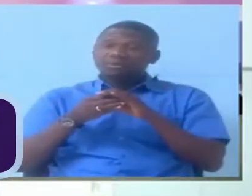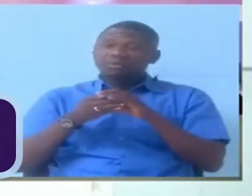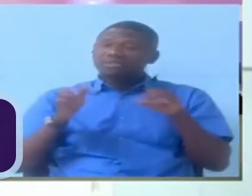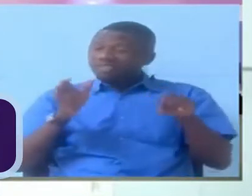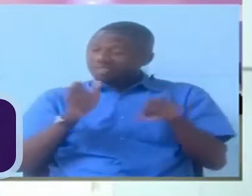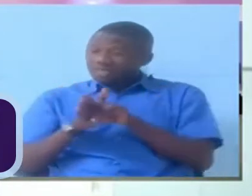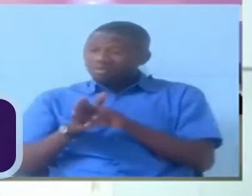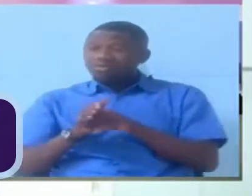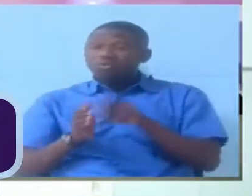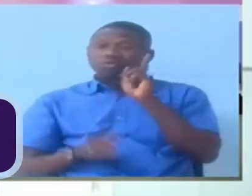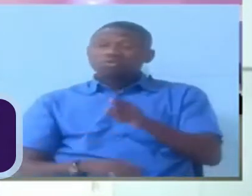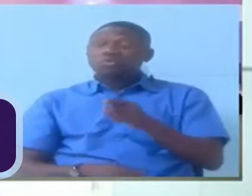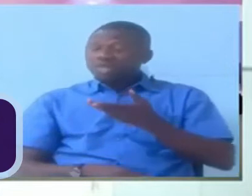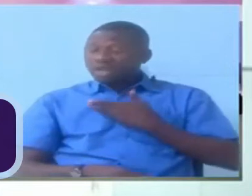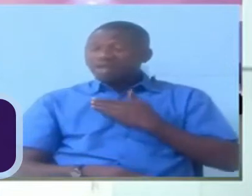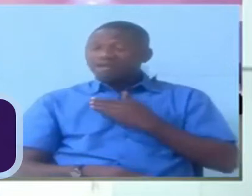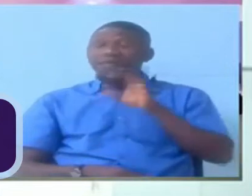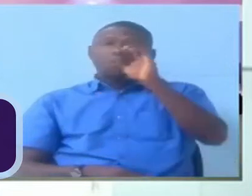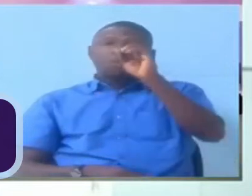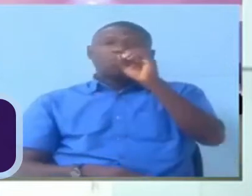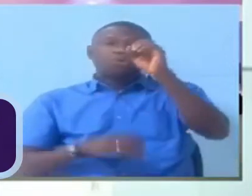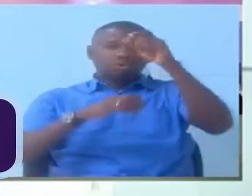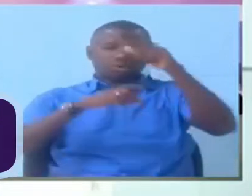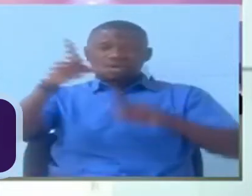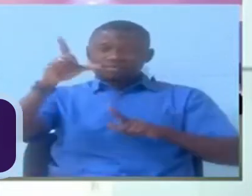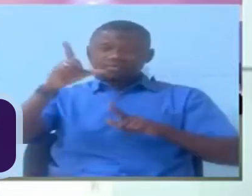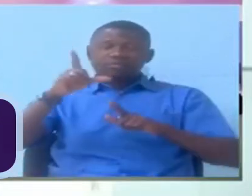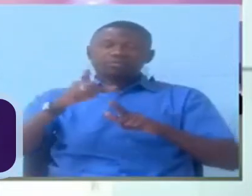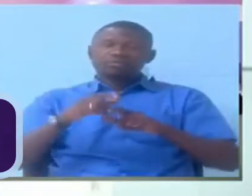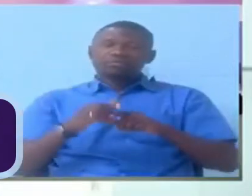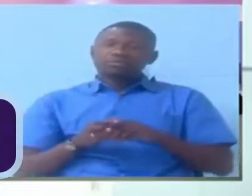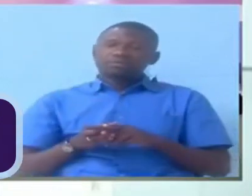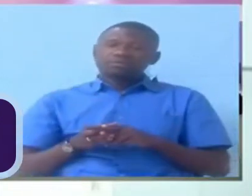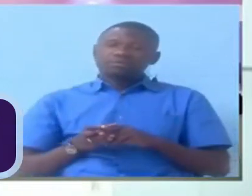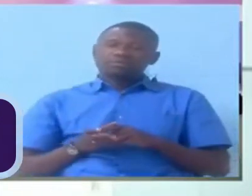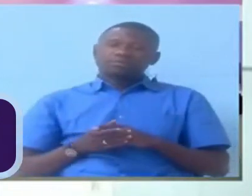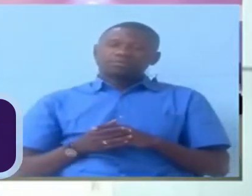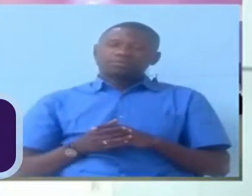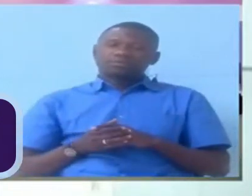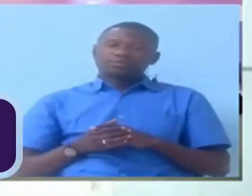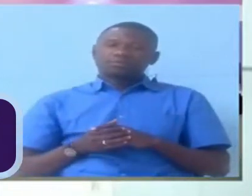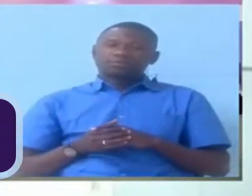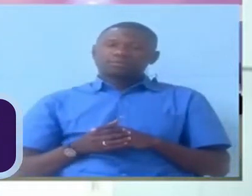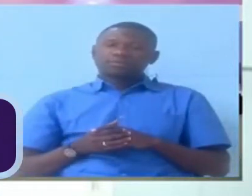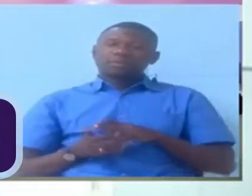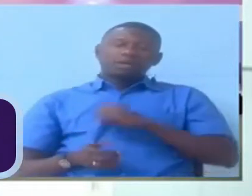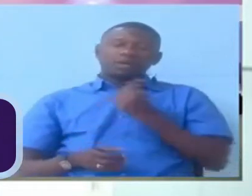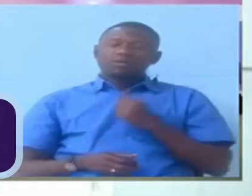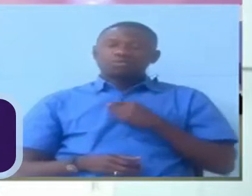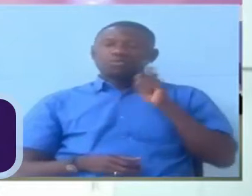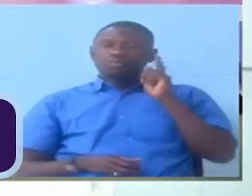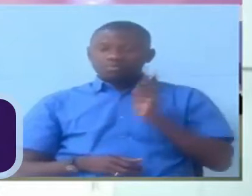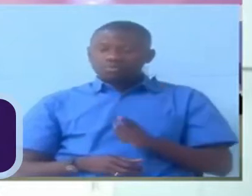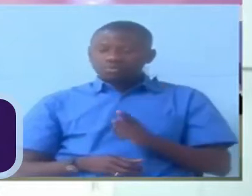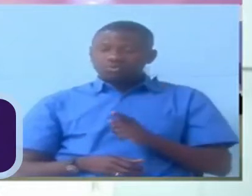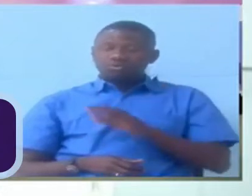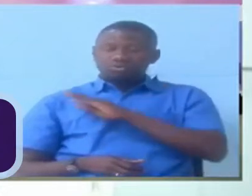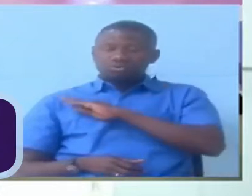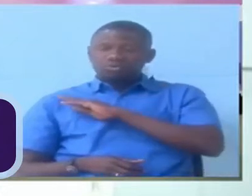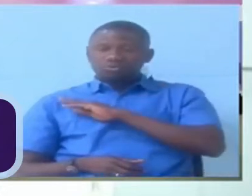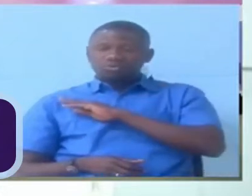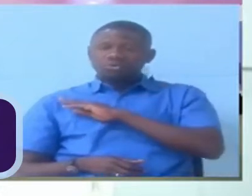In Gambia, shouldn't it be to captain? Gambia jam fa mañ nek la captain makamol ti ba. That's correct.